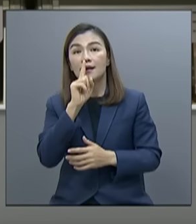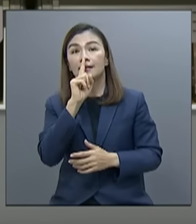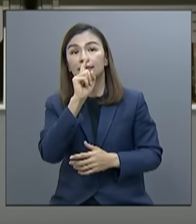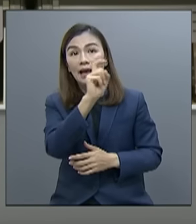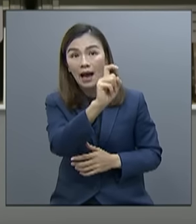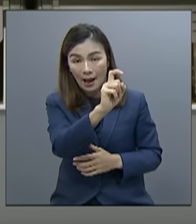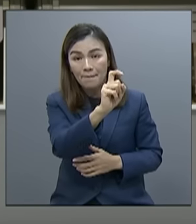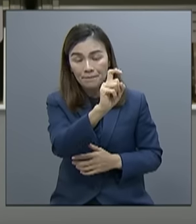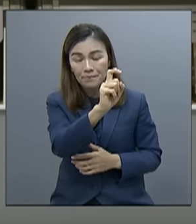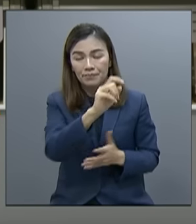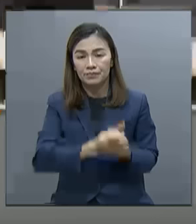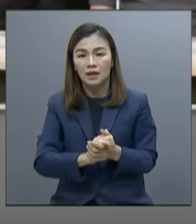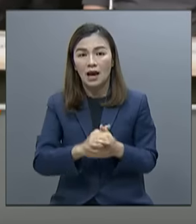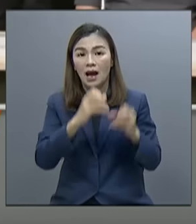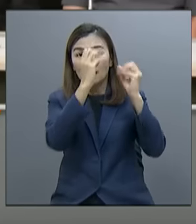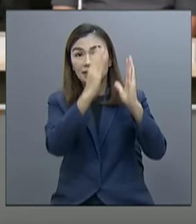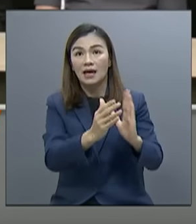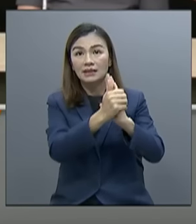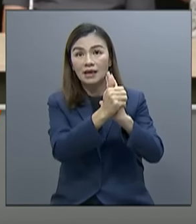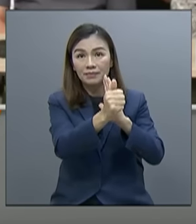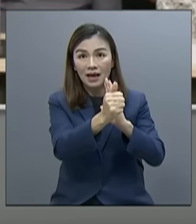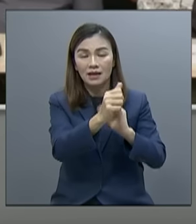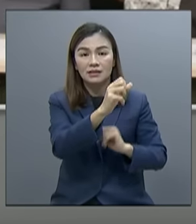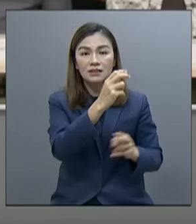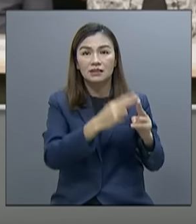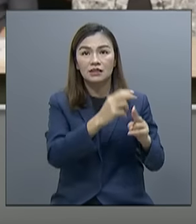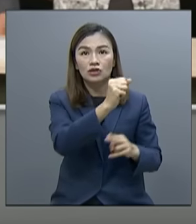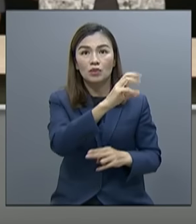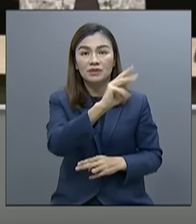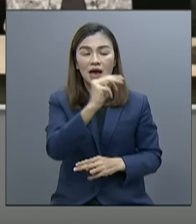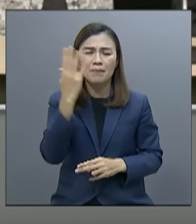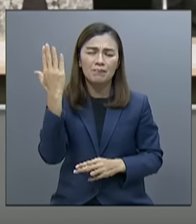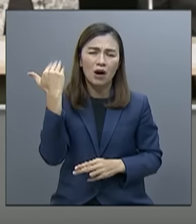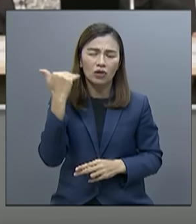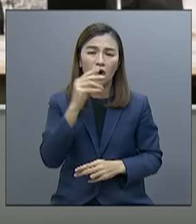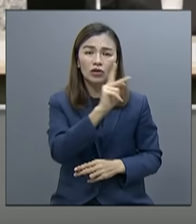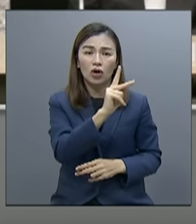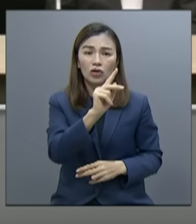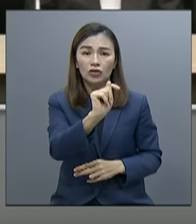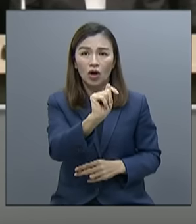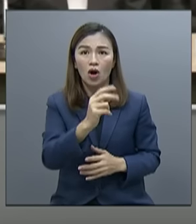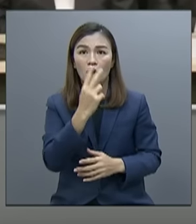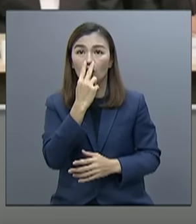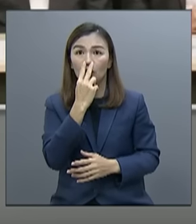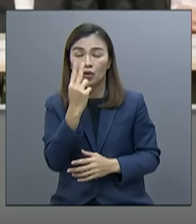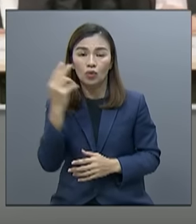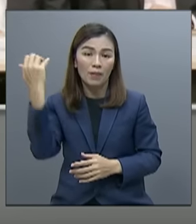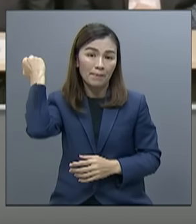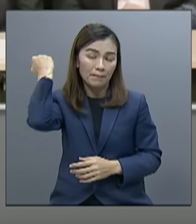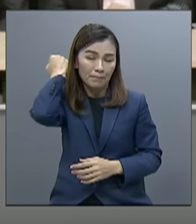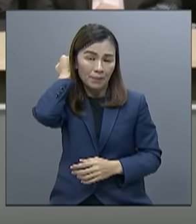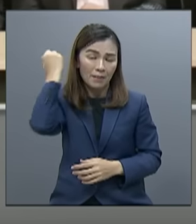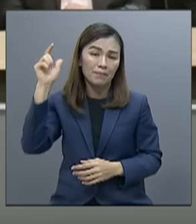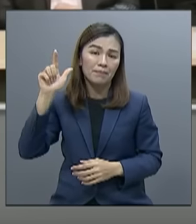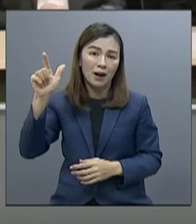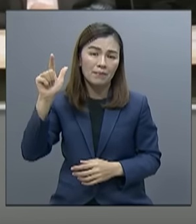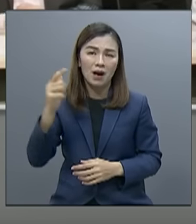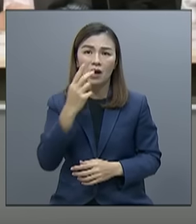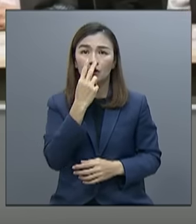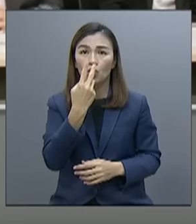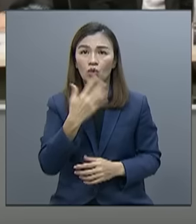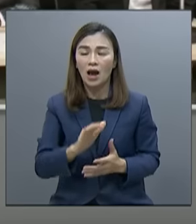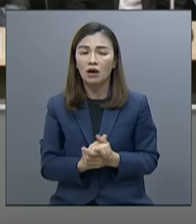ยากรในฐานะที่อาจารย์เองก็เป็นอดีตกกต.ด้วยบอกว่าถ้าพิจารณาเฉพาะตัวคุณแพทองธารเลยนะมีอะไรที่ดูจะเป็นความ